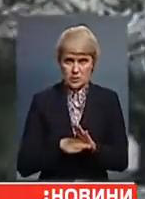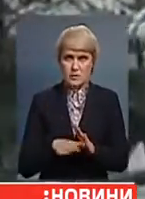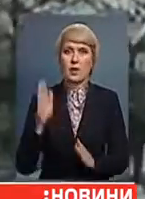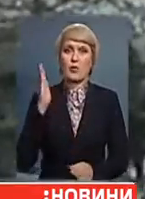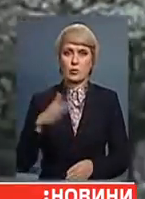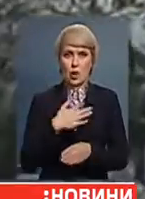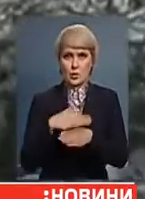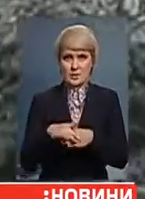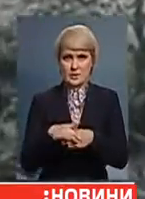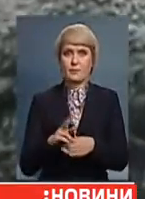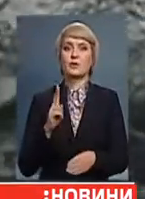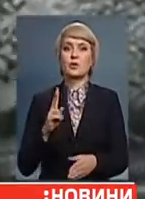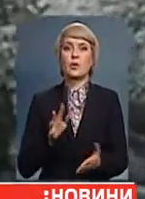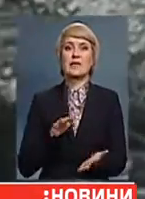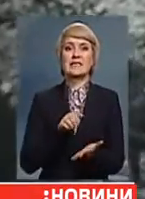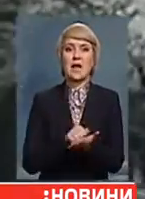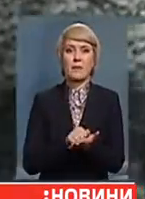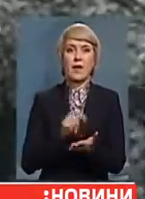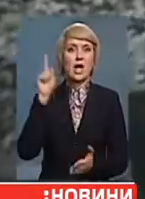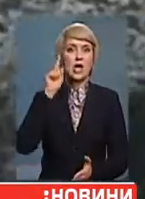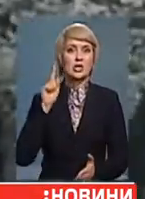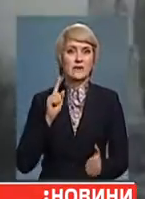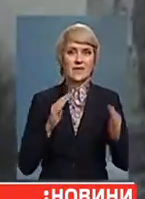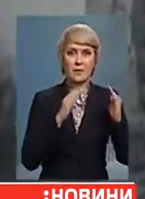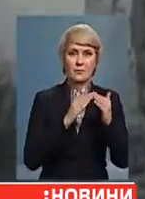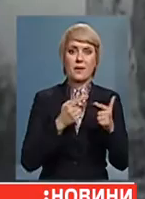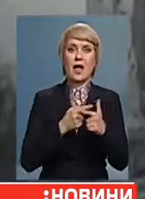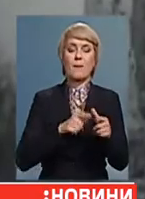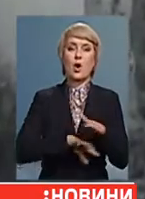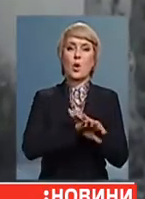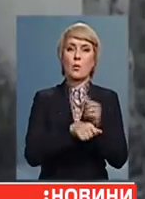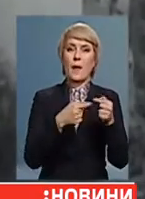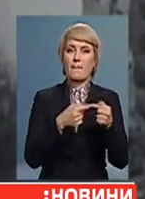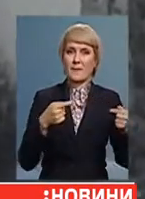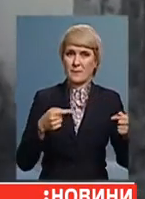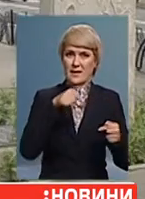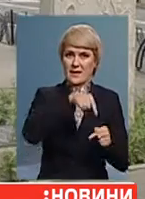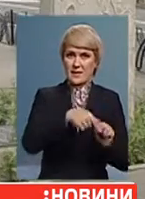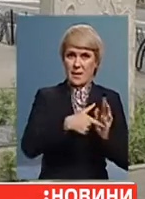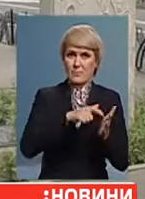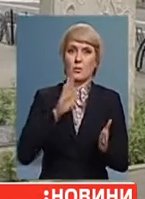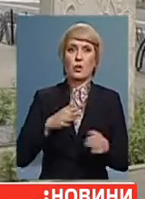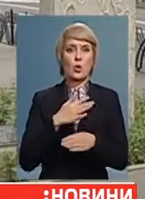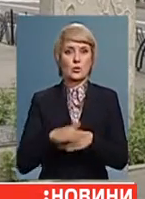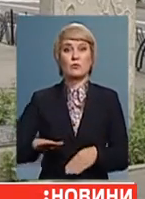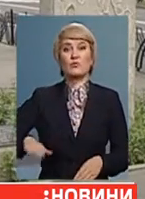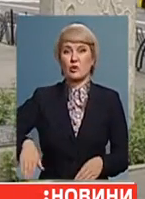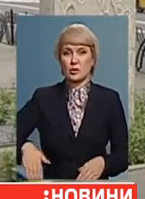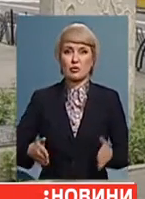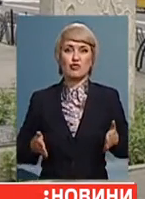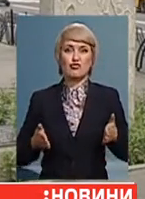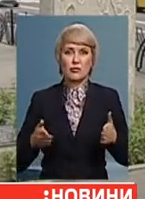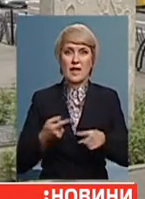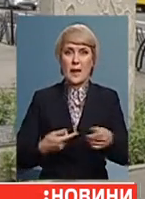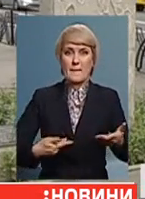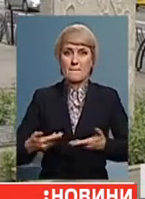буде розстріляний. Хто займе жидівське мешкання або розграбує предмети з тих мешкань, буде розстріляний. Вже потім шлях, який пройдуть